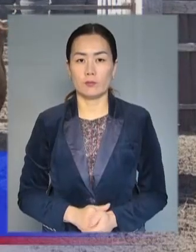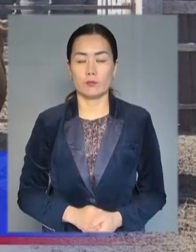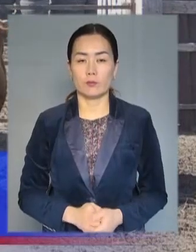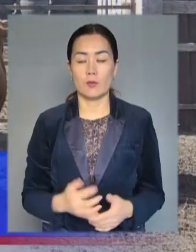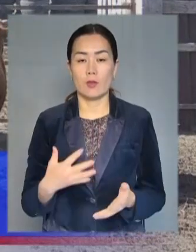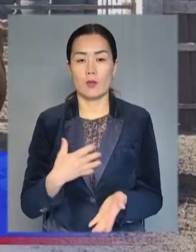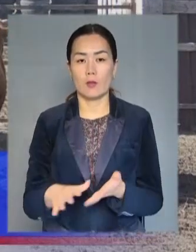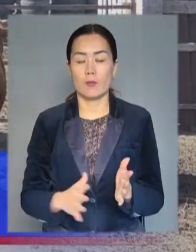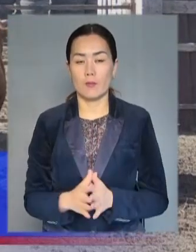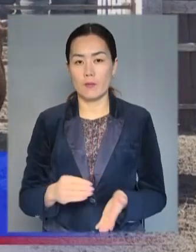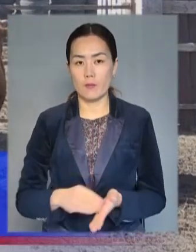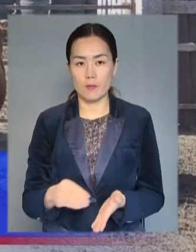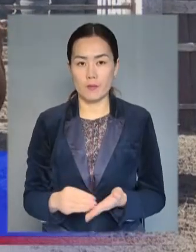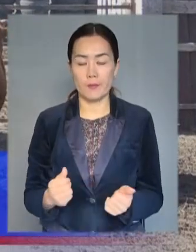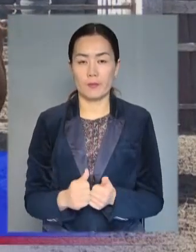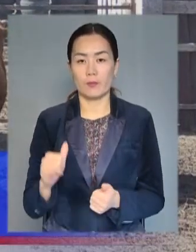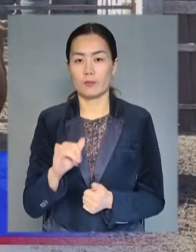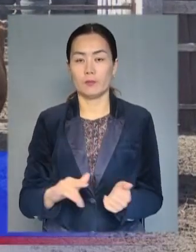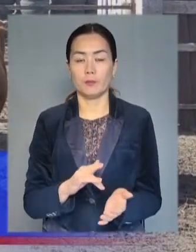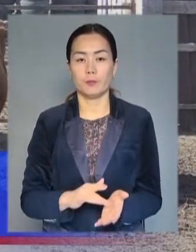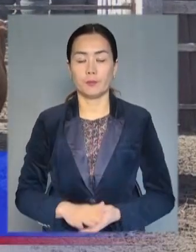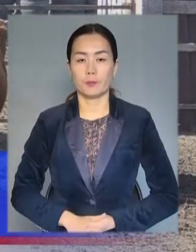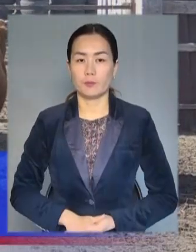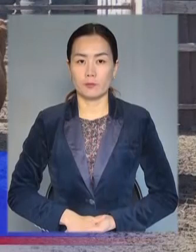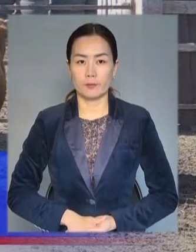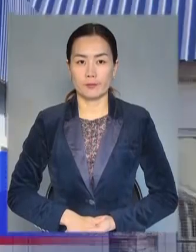шөп сатып аламыз көршілес Орал қаласынан.